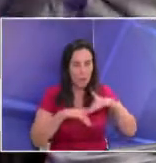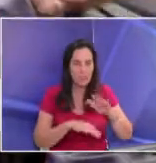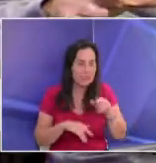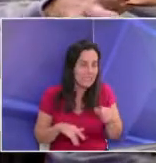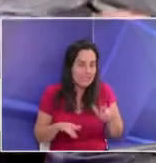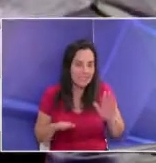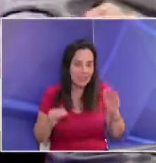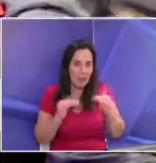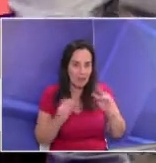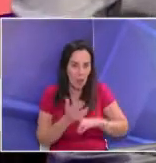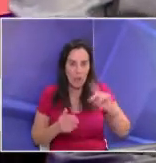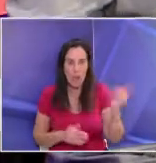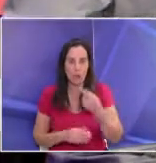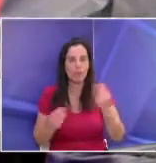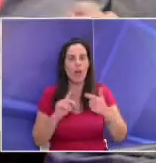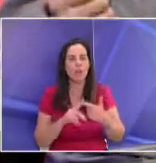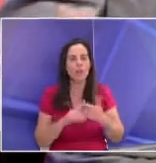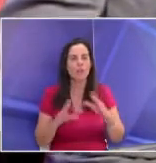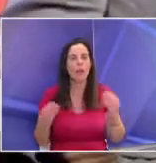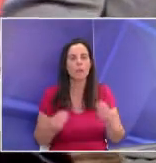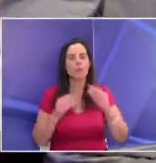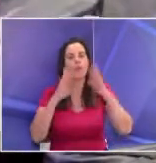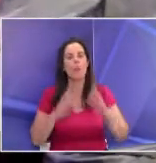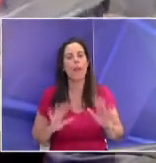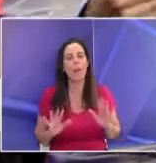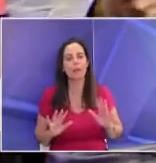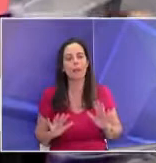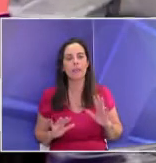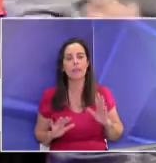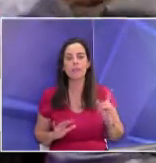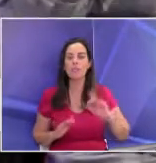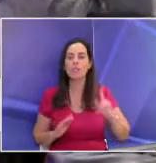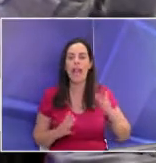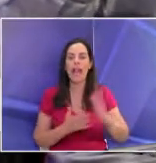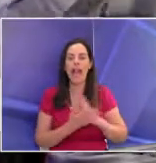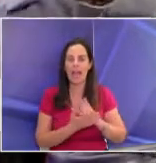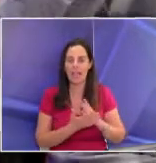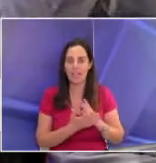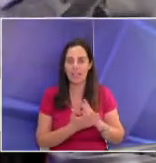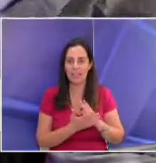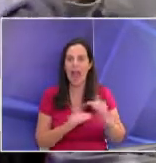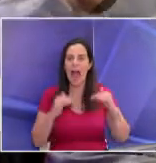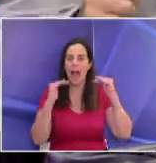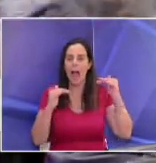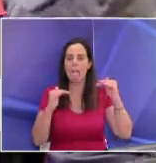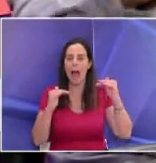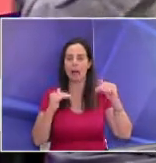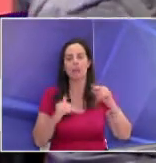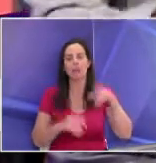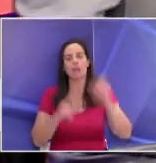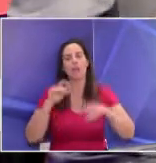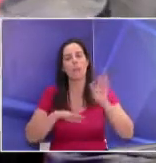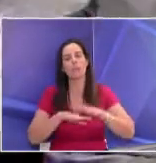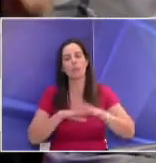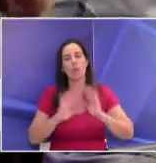אז זה נכון לכולם. והדבר השני זה רק אלמנט אומנותי שמי שצריך להחליט עליו, על הרמה ועל האיכות האומנותית, זה אנשי